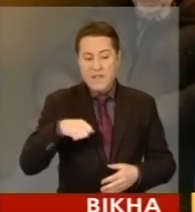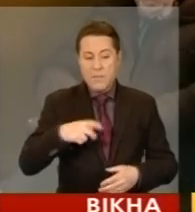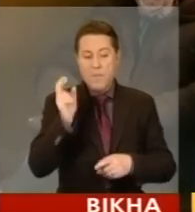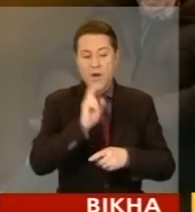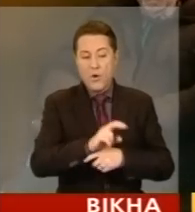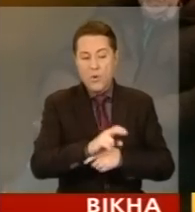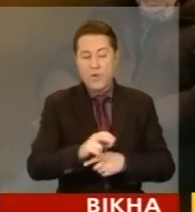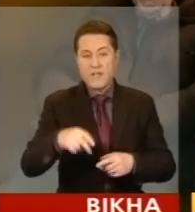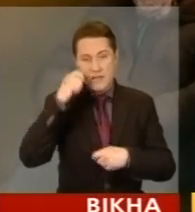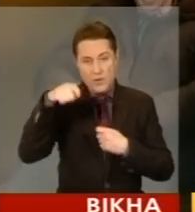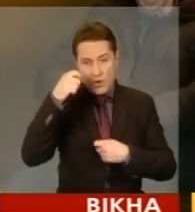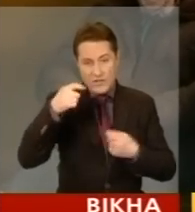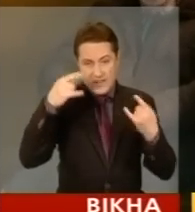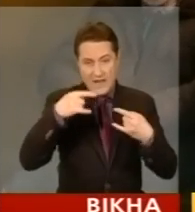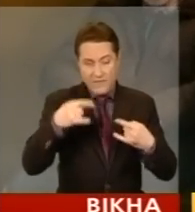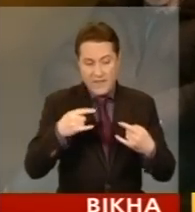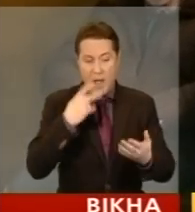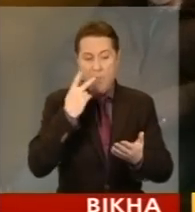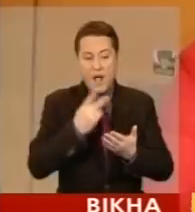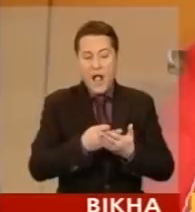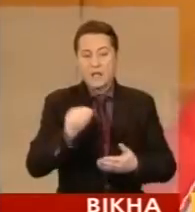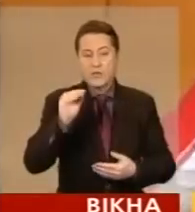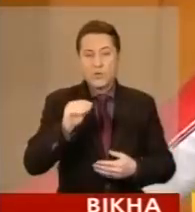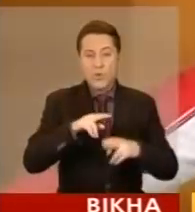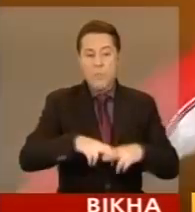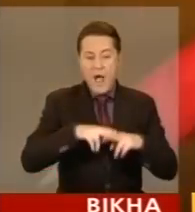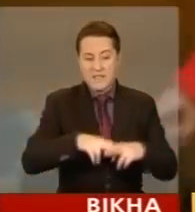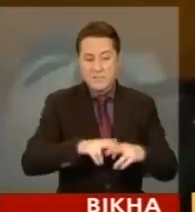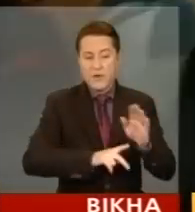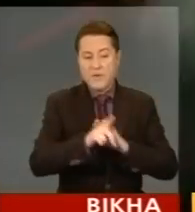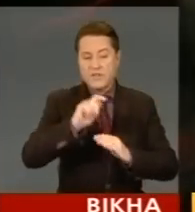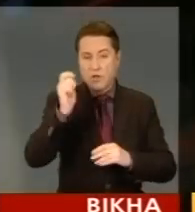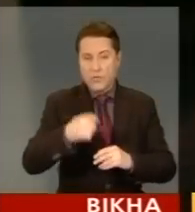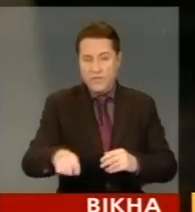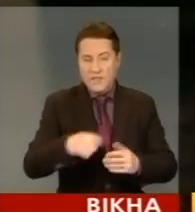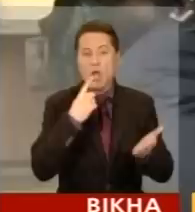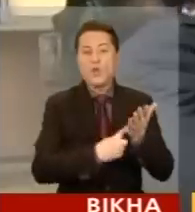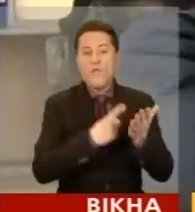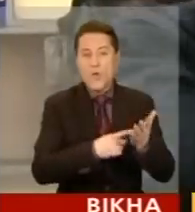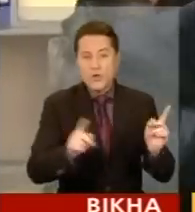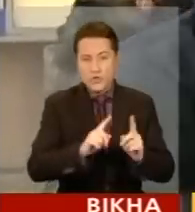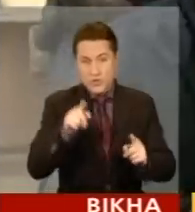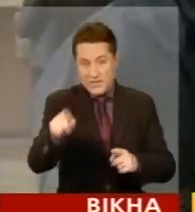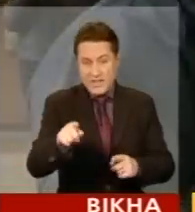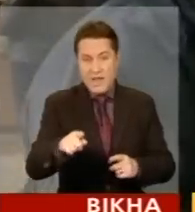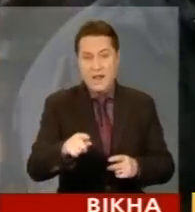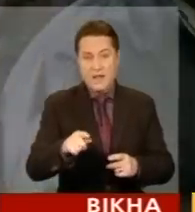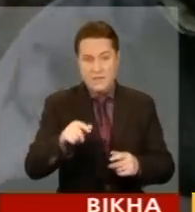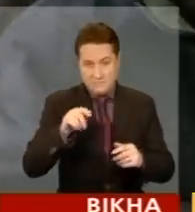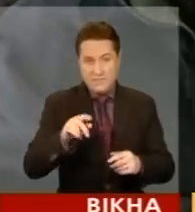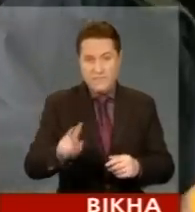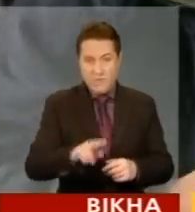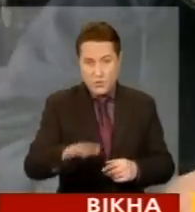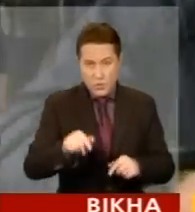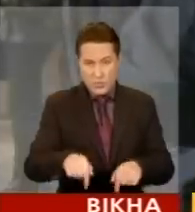За новітньою східняцькою традицією показують паспорт. І з початком війни тут стало звичкою доводити, що ти свій, тутешній. Фамілію